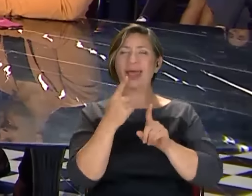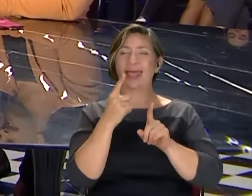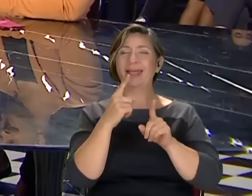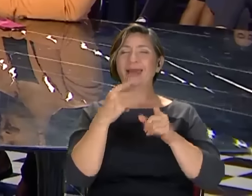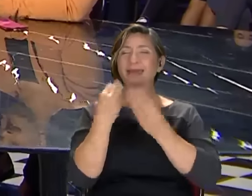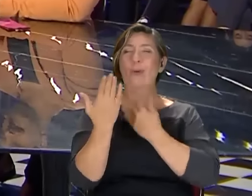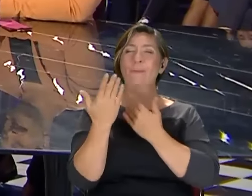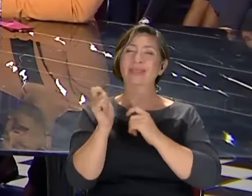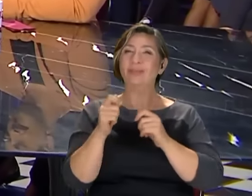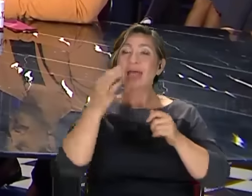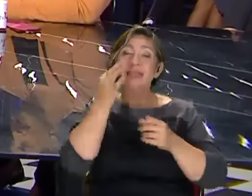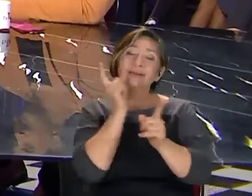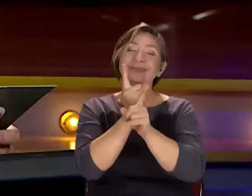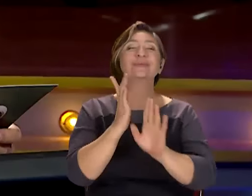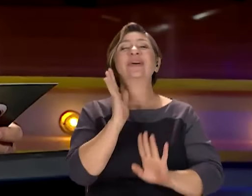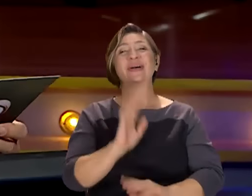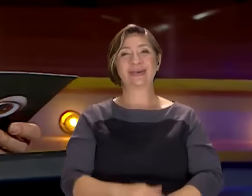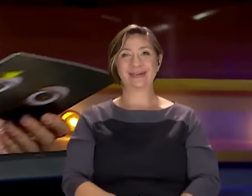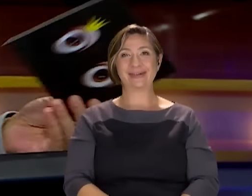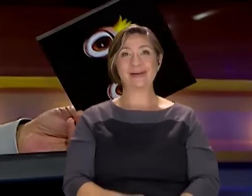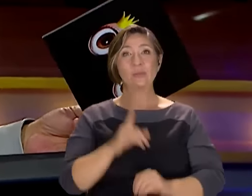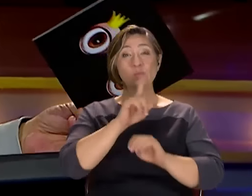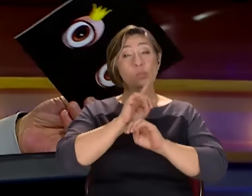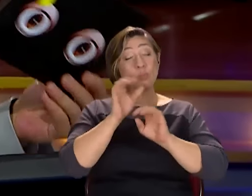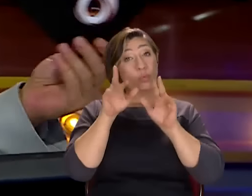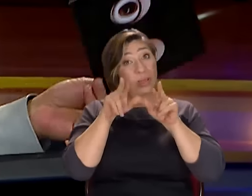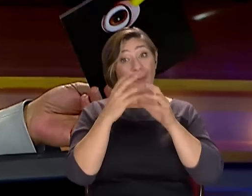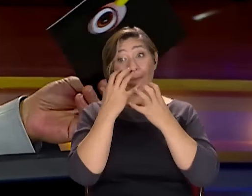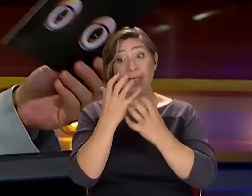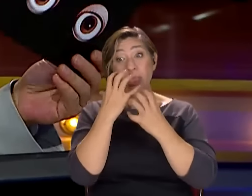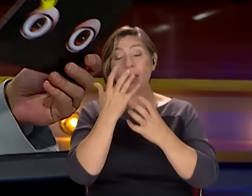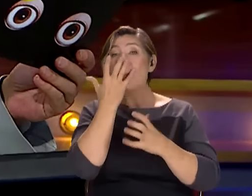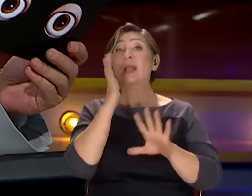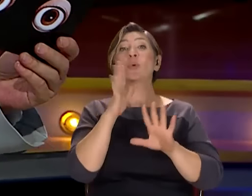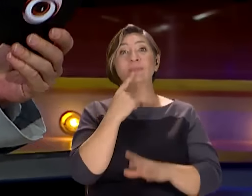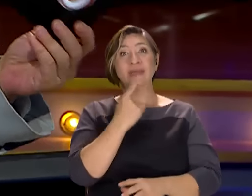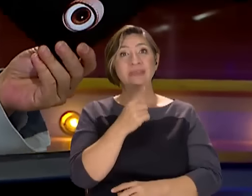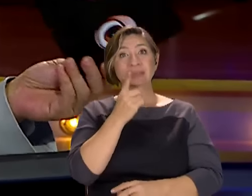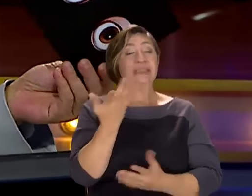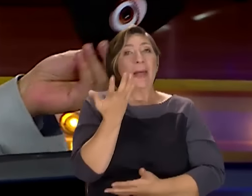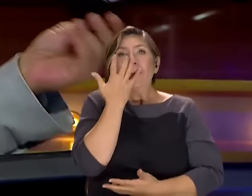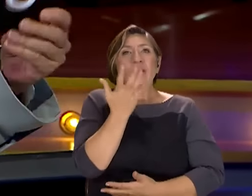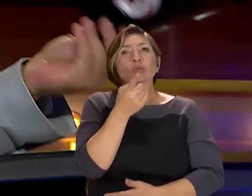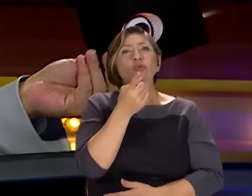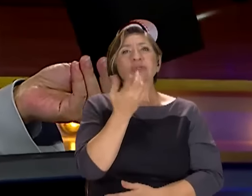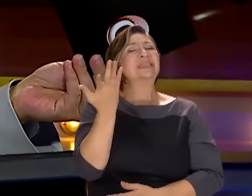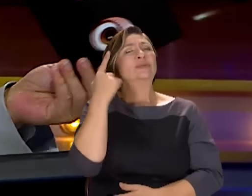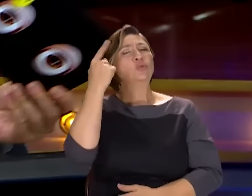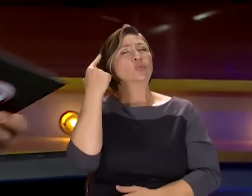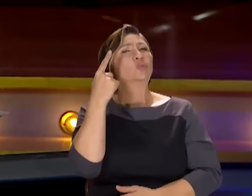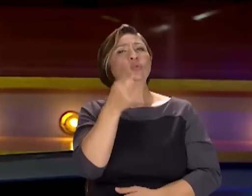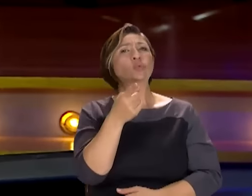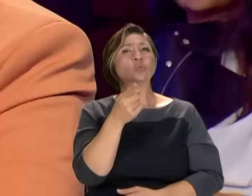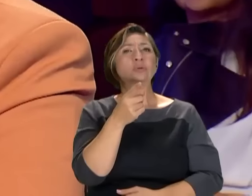Sosyal medyada. Evet. Harikuladeymiş. Bu kadar ilgi beklemiyordum demişsiniz. Peki ne bekliyordunuz? Neydi, ne